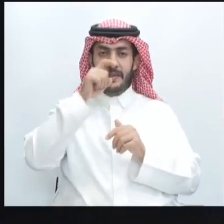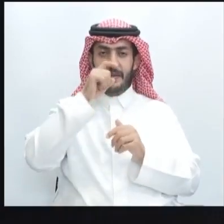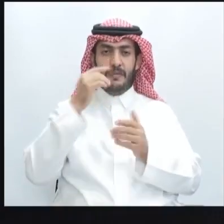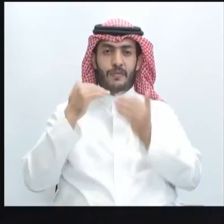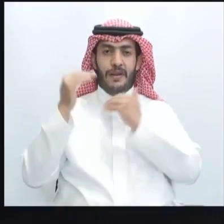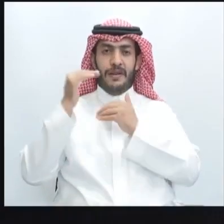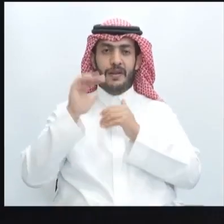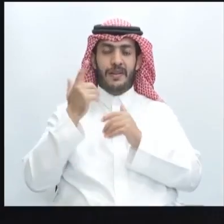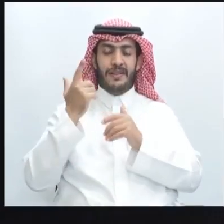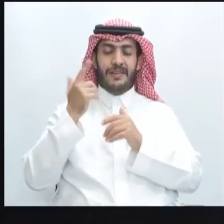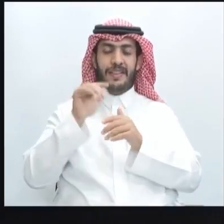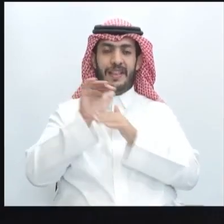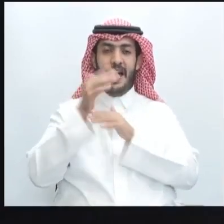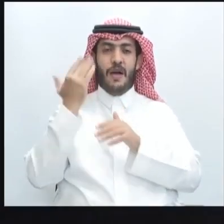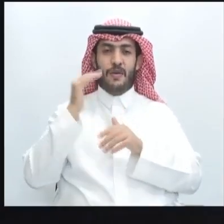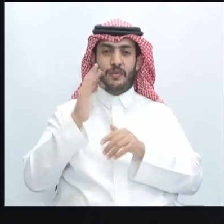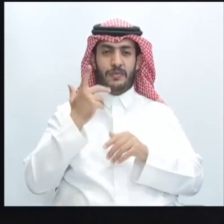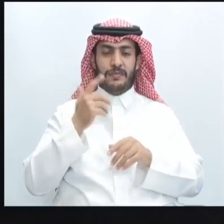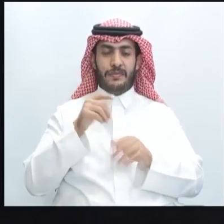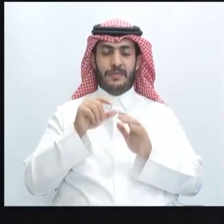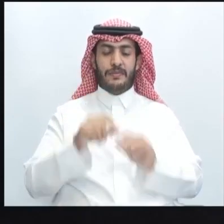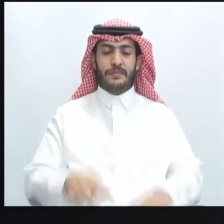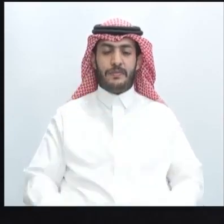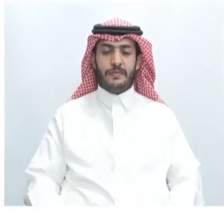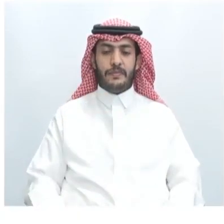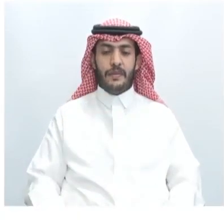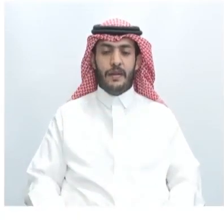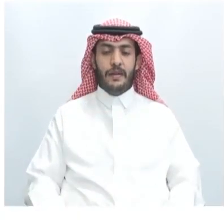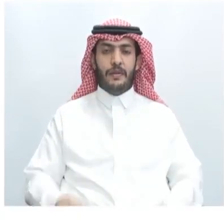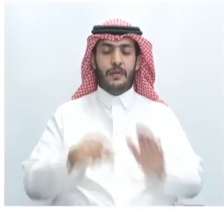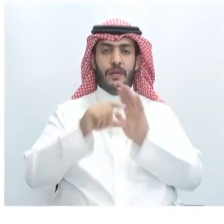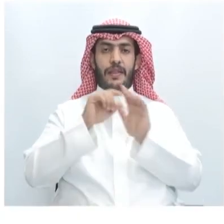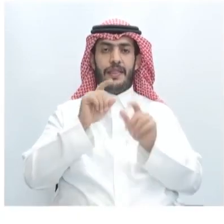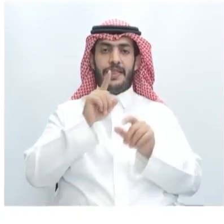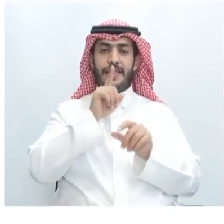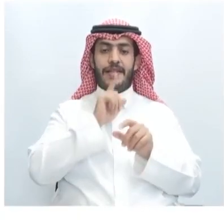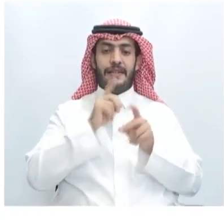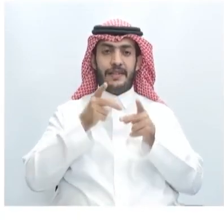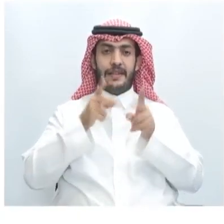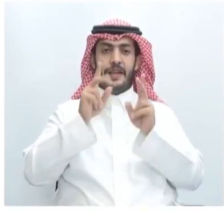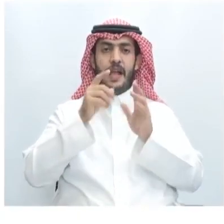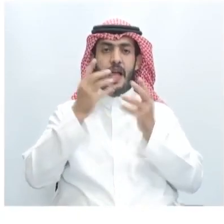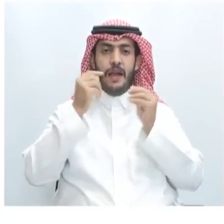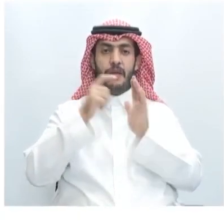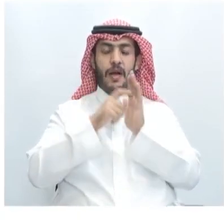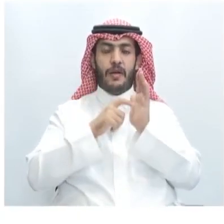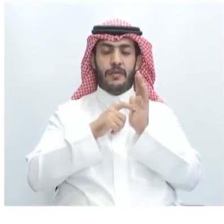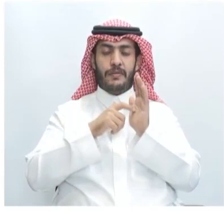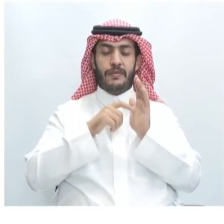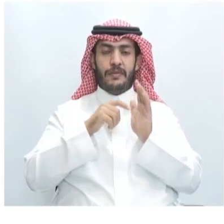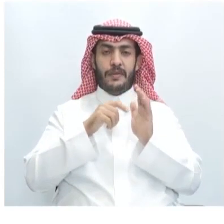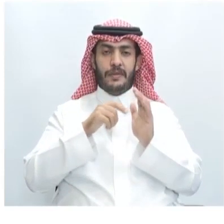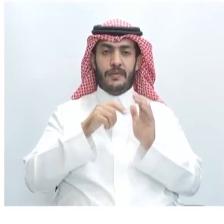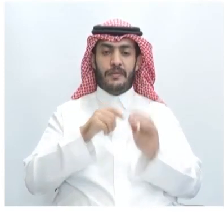نراجع نحن واياكم ما ذكرناه في الدرس الماضي وكان بعنوان تاريخ نشاه علم القانون وبينا في الدرس